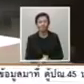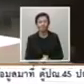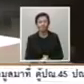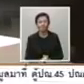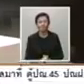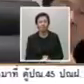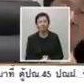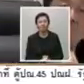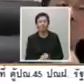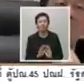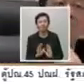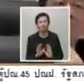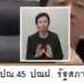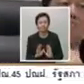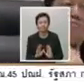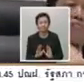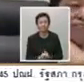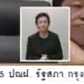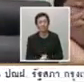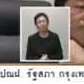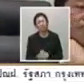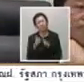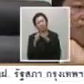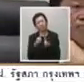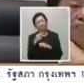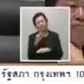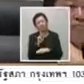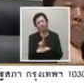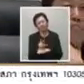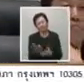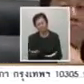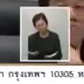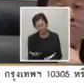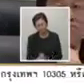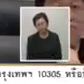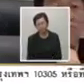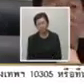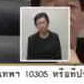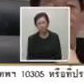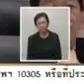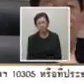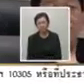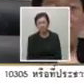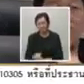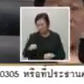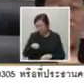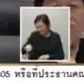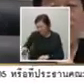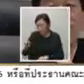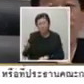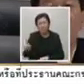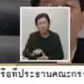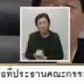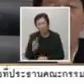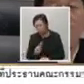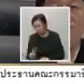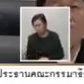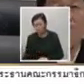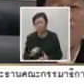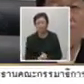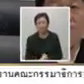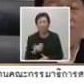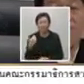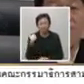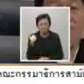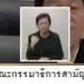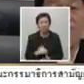นะครับ ท่านเสรีครับจะเป็นการใส่ร้ายประธาน ไม่แล้วครับ เพราะมันมีทางลงทางเดียวให้ลงไปทางไหนแหละครับ มีที่ครับ ฉ